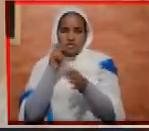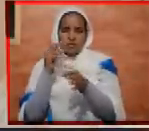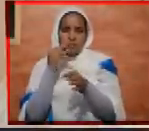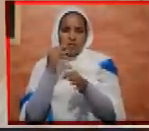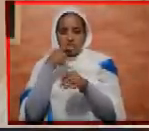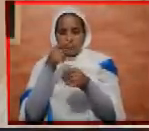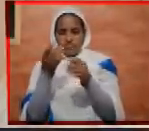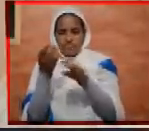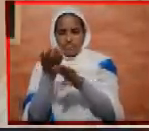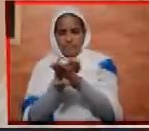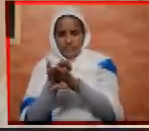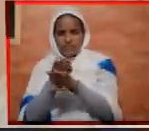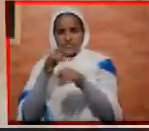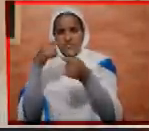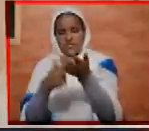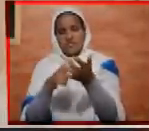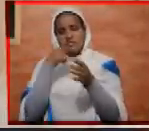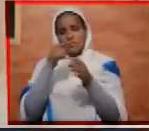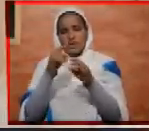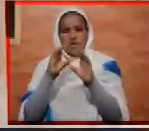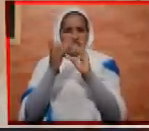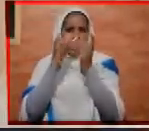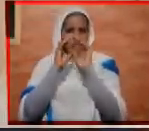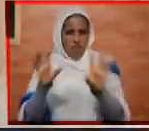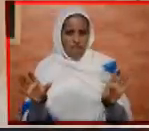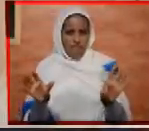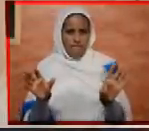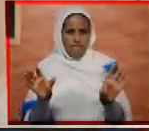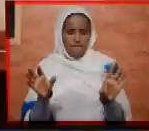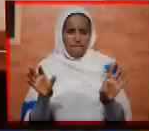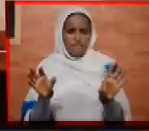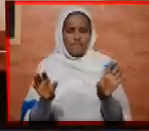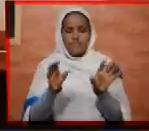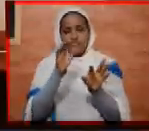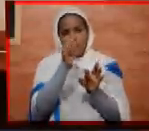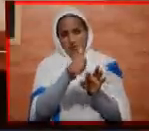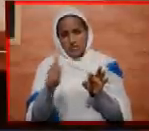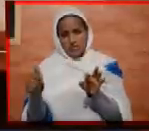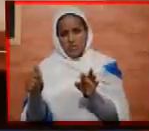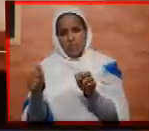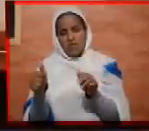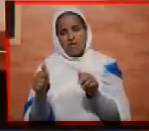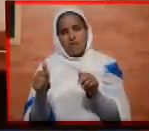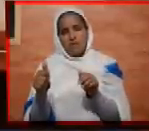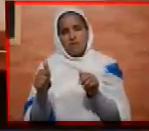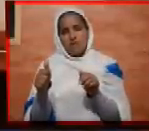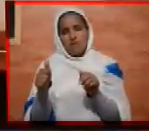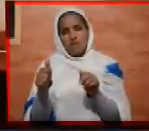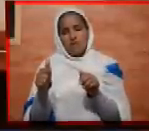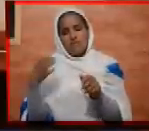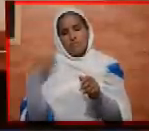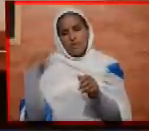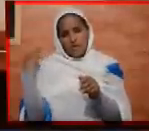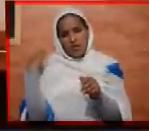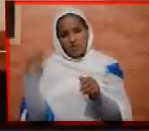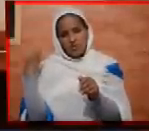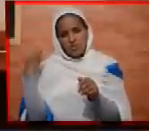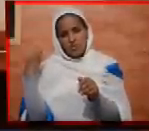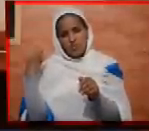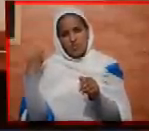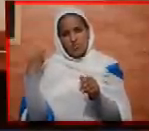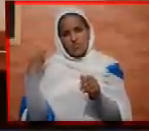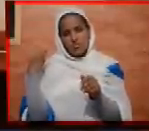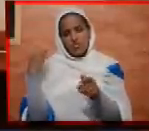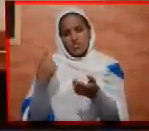እንደ ቤተ መንግስት ምግብ አላቸው፣ ለልብሳቸውም ይሰጣሉ ከመንግስት ከቤተ